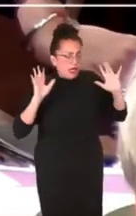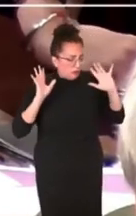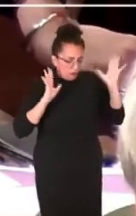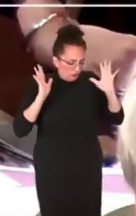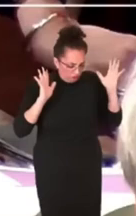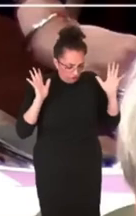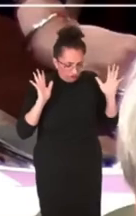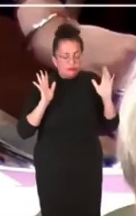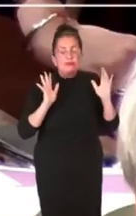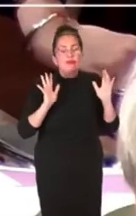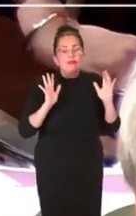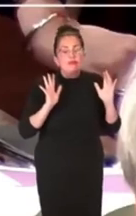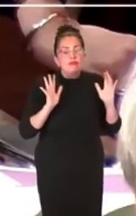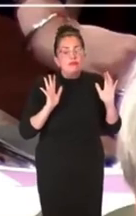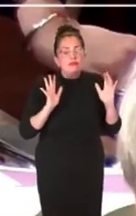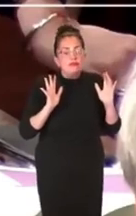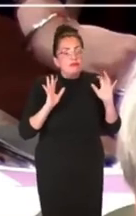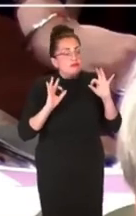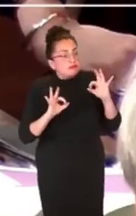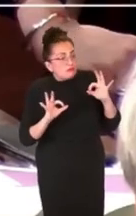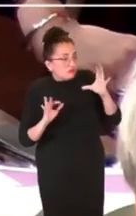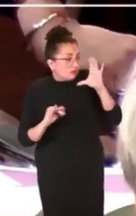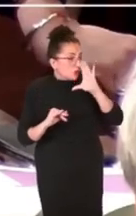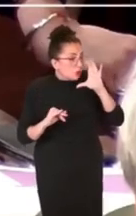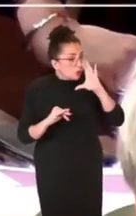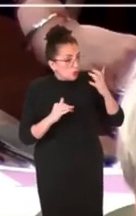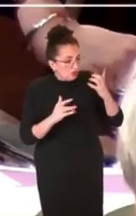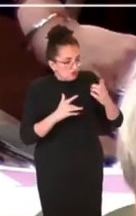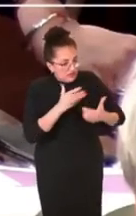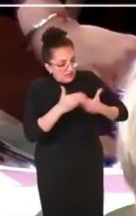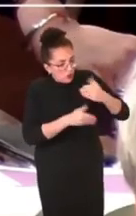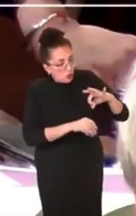normal. Hein. Donc je voulais savoir effectivement où est-ce qu'on en est par